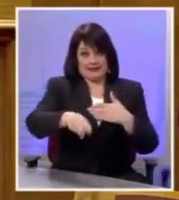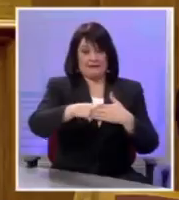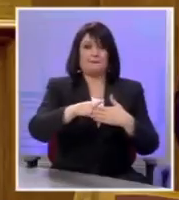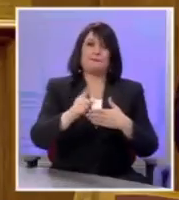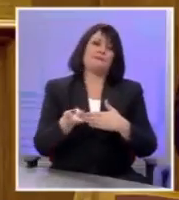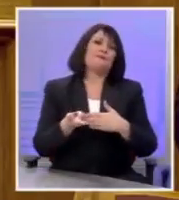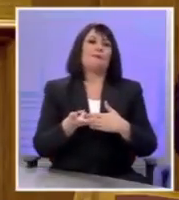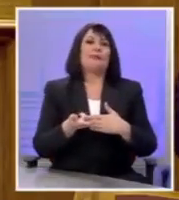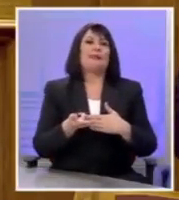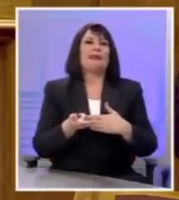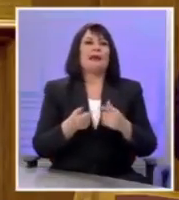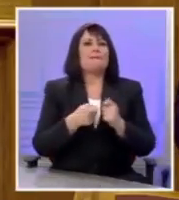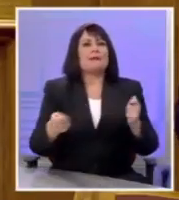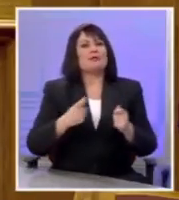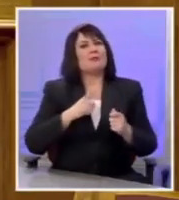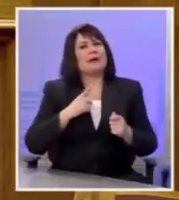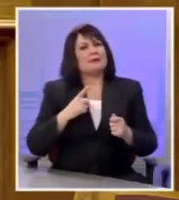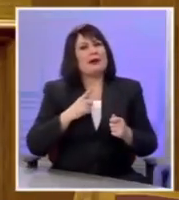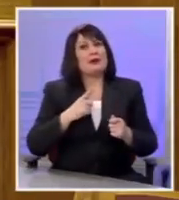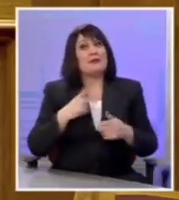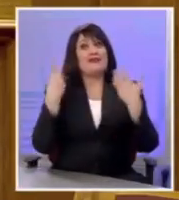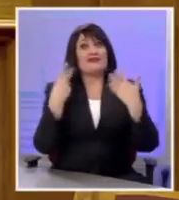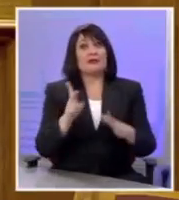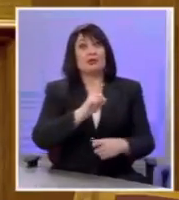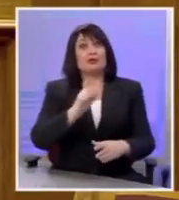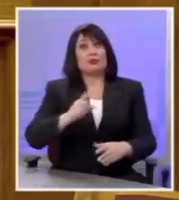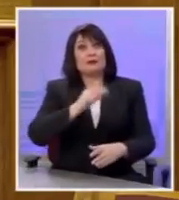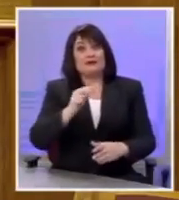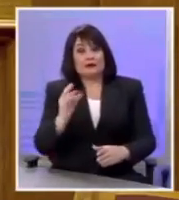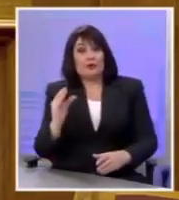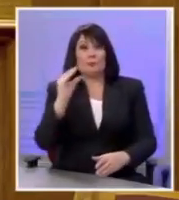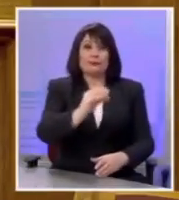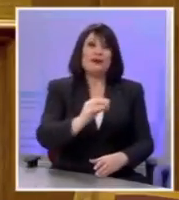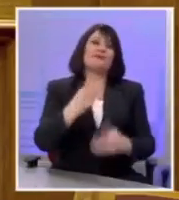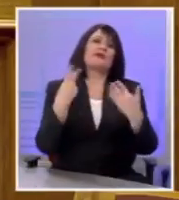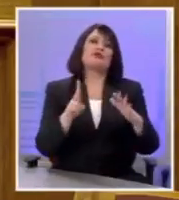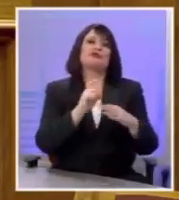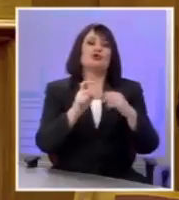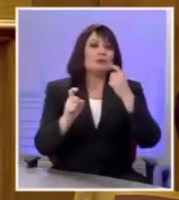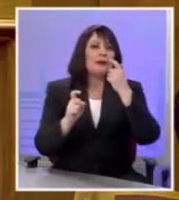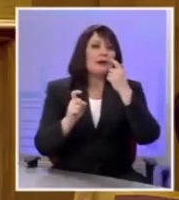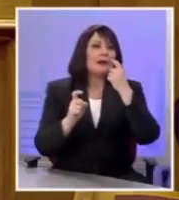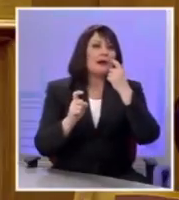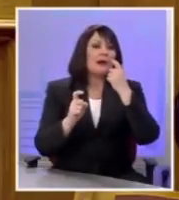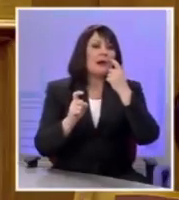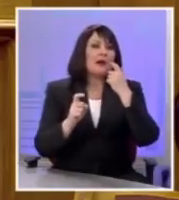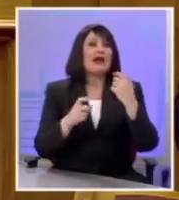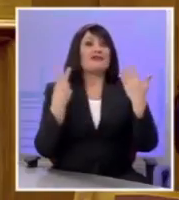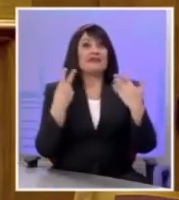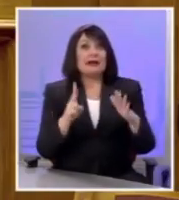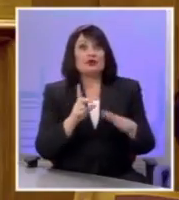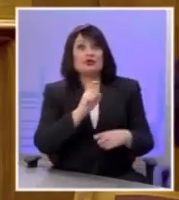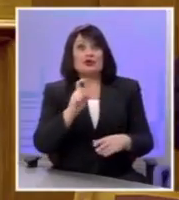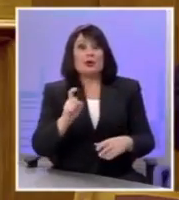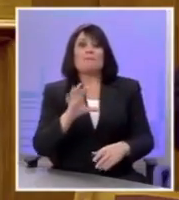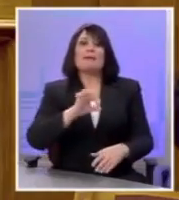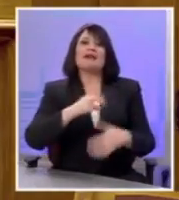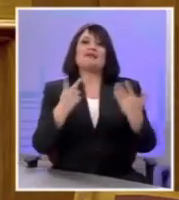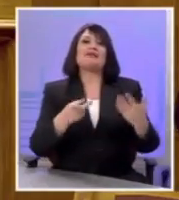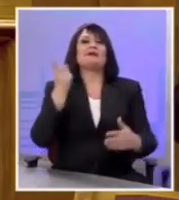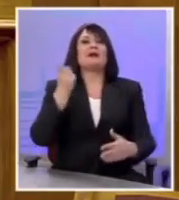2016 το μέτρο υπολογίζεται να αποδώσει 700 εκατομμύρια. Από τα 700 εκατομμύρια πάνε στην υγεία. Από αυτά